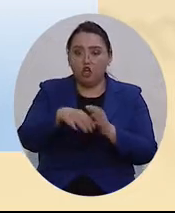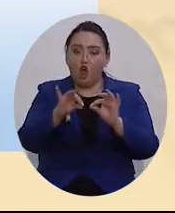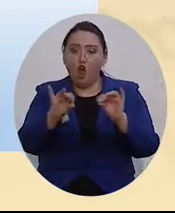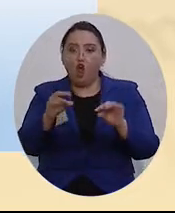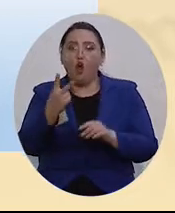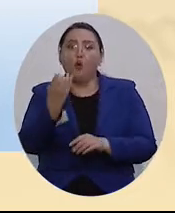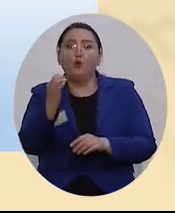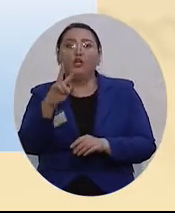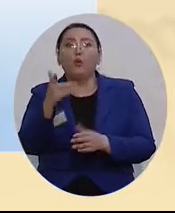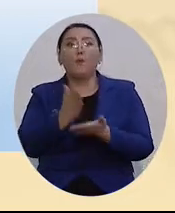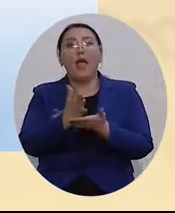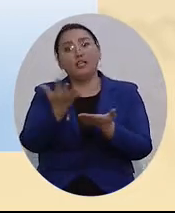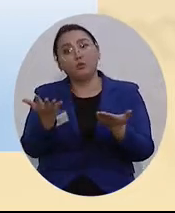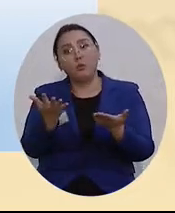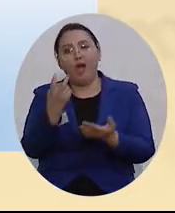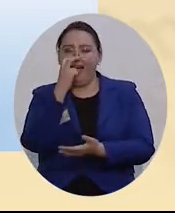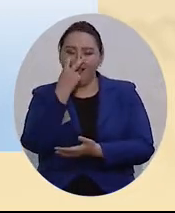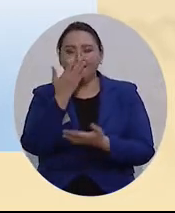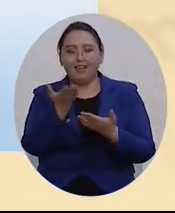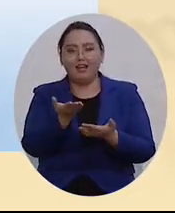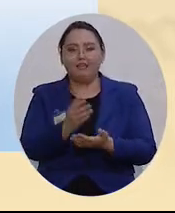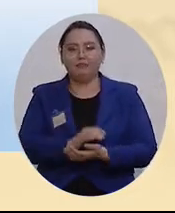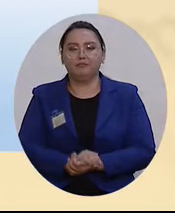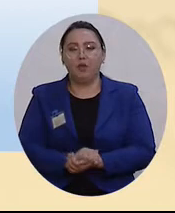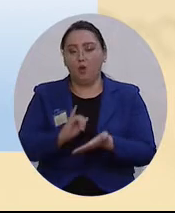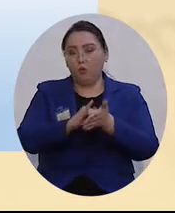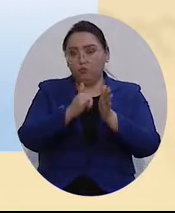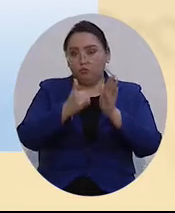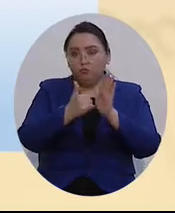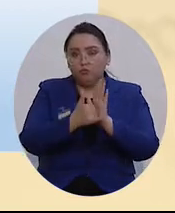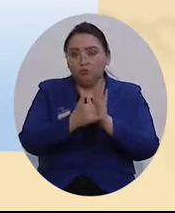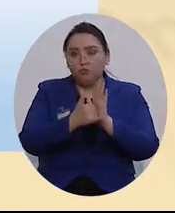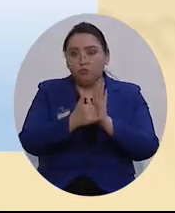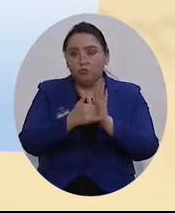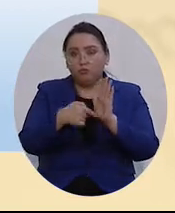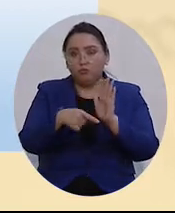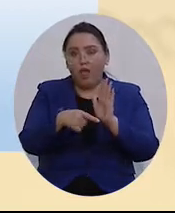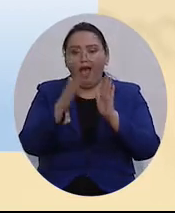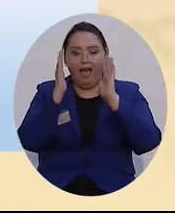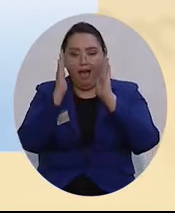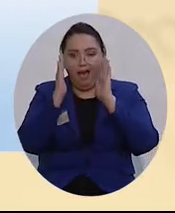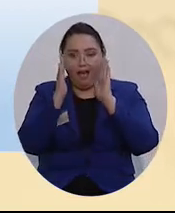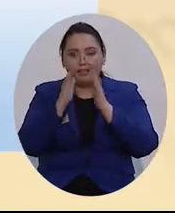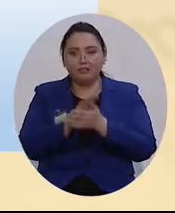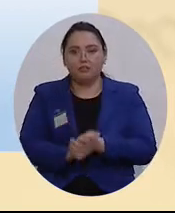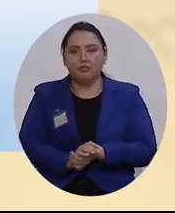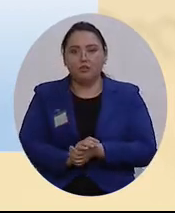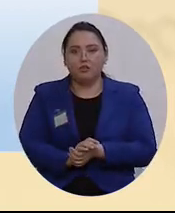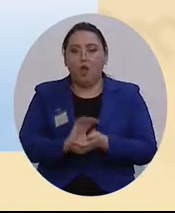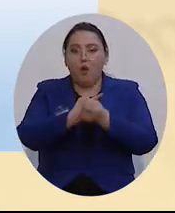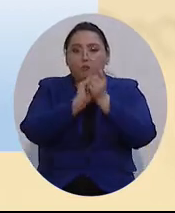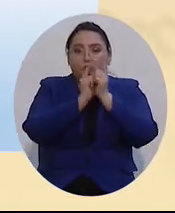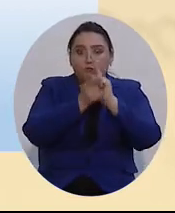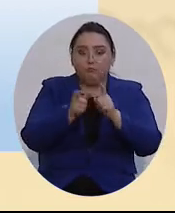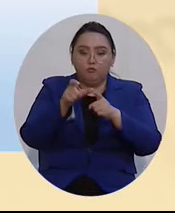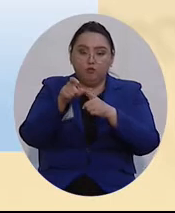бэ гэдгийг бүгдээр ажиглаад хараад утгыг нь анхаарч за үйлгийн хувилтыг нь